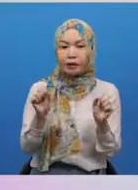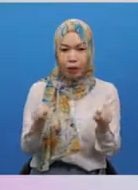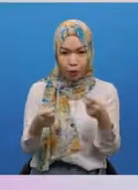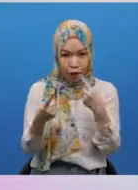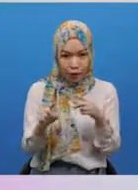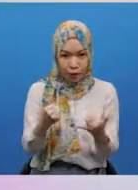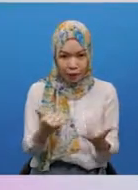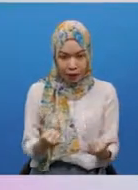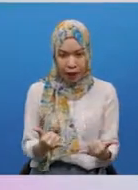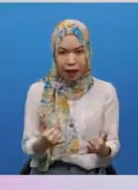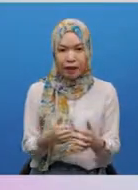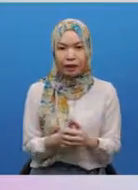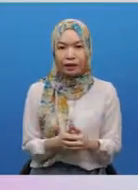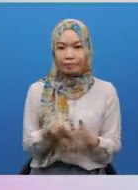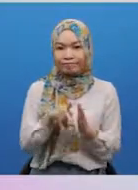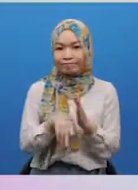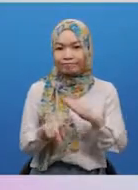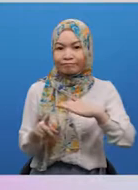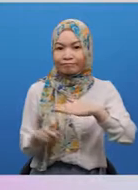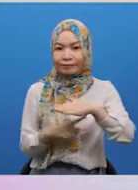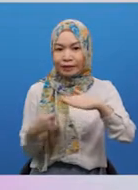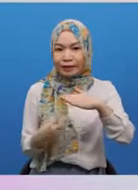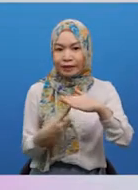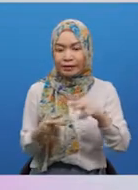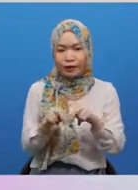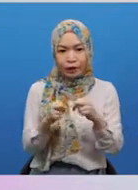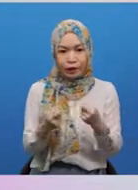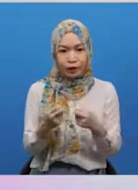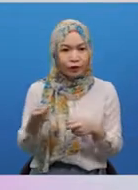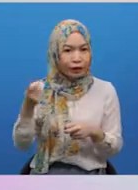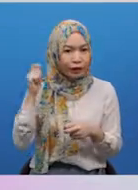boleh menjawab sekarang berdasarkan catatan nota tadi.